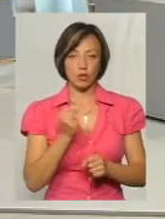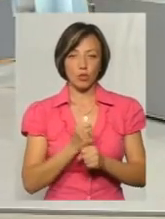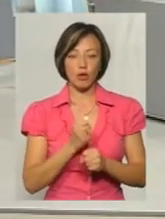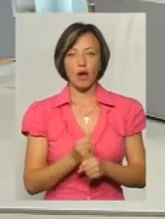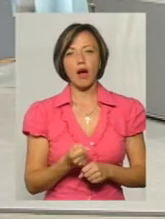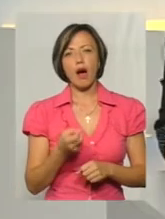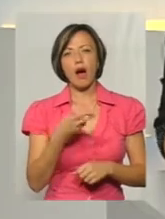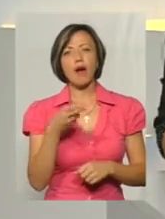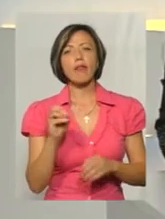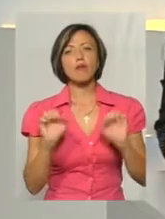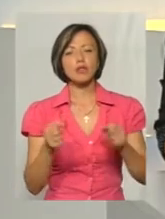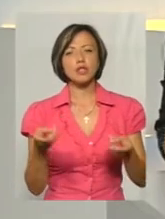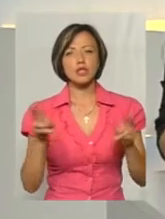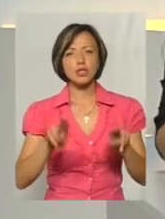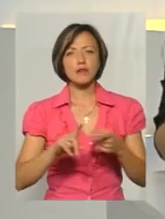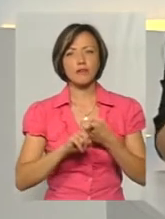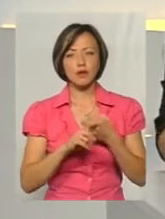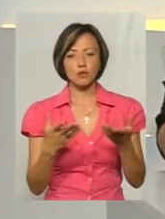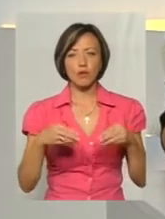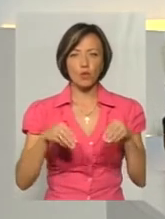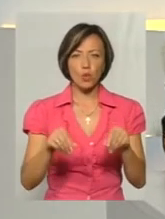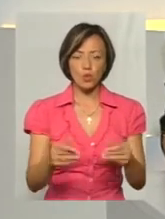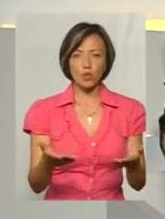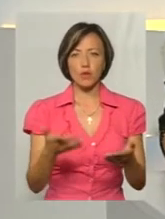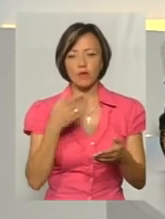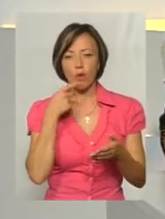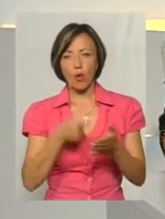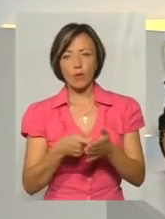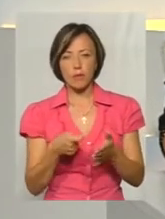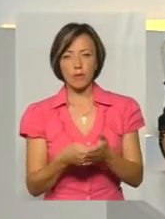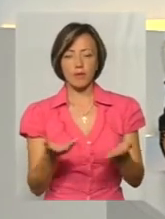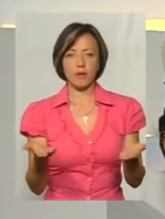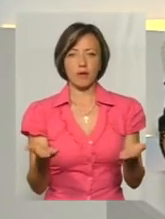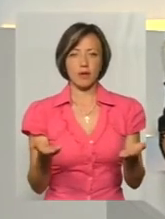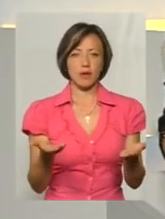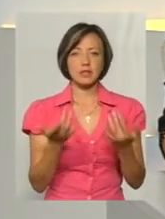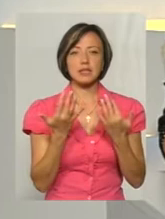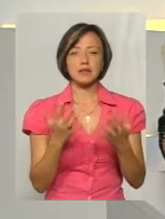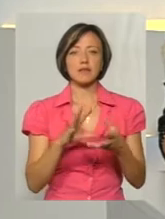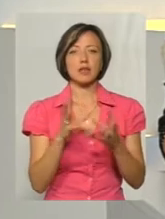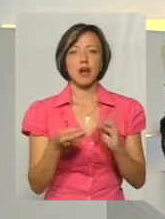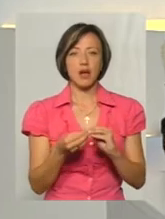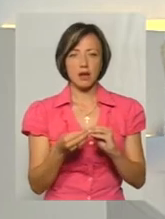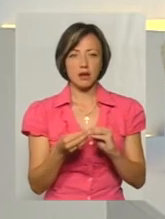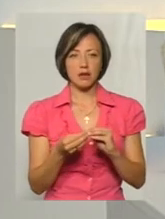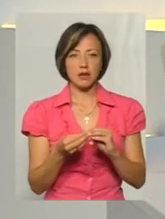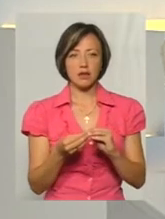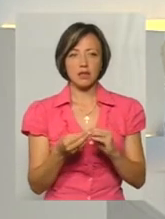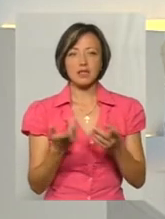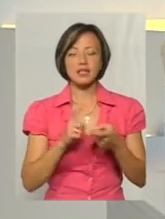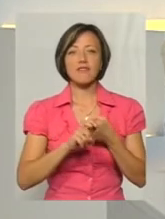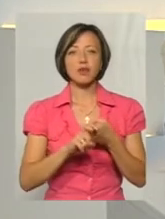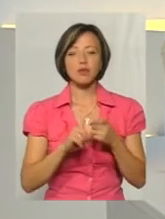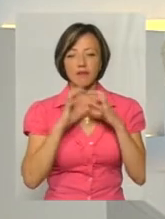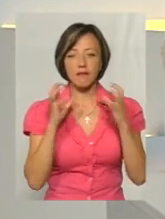де може залишитись вірус? В ґрунті, крім кормів, які будуть утилізовані? І скільки взагалі він живе, цей